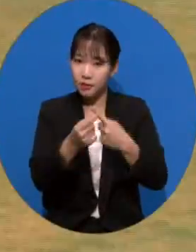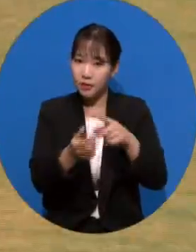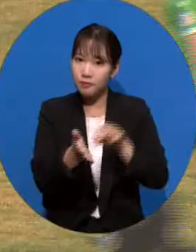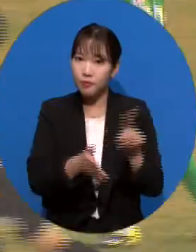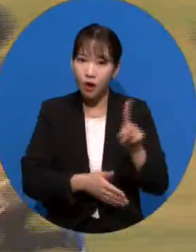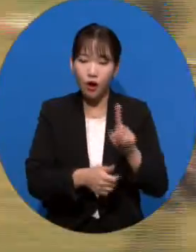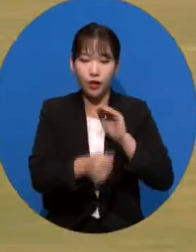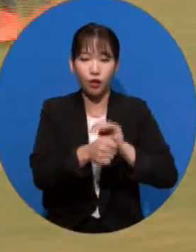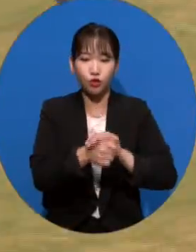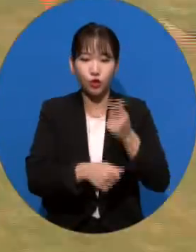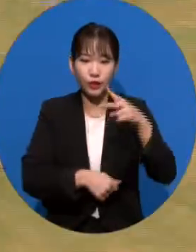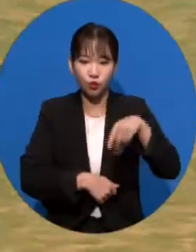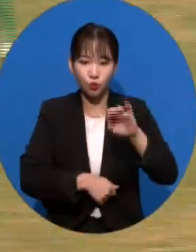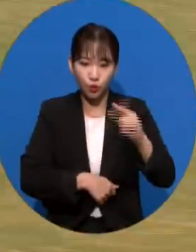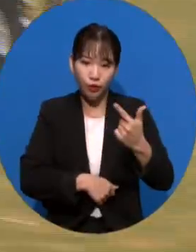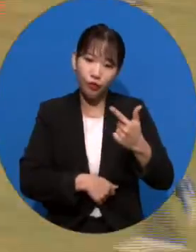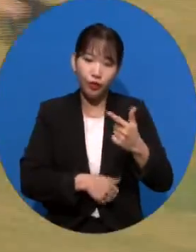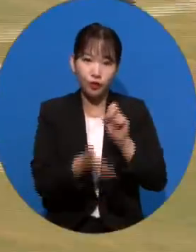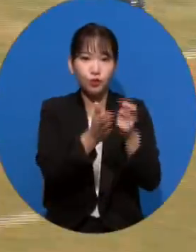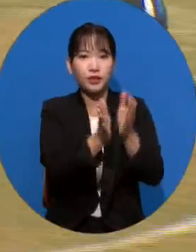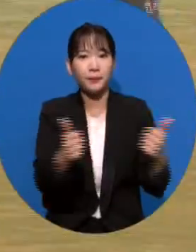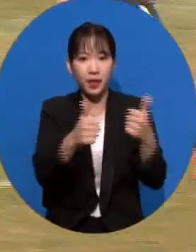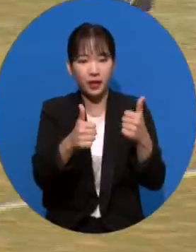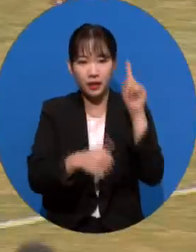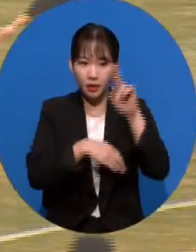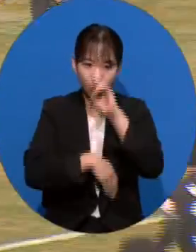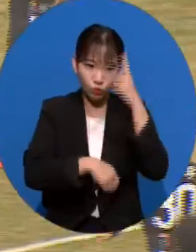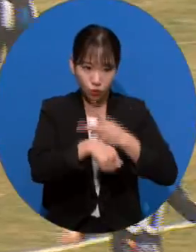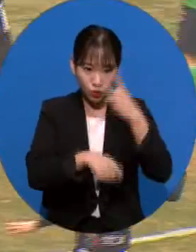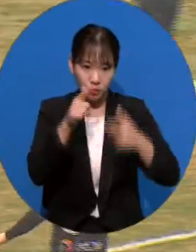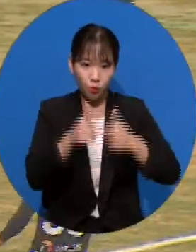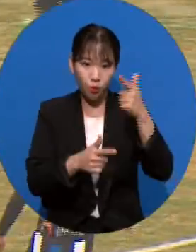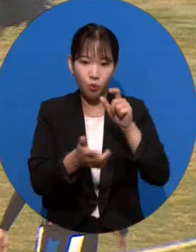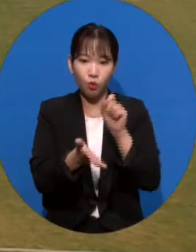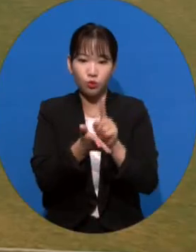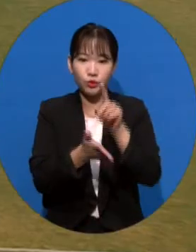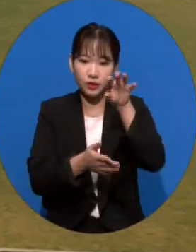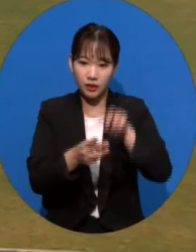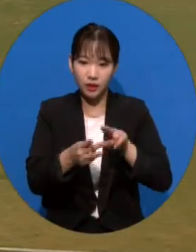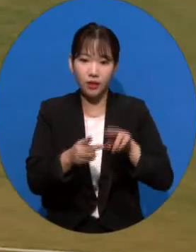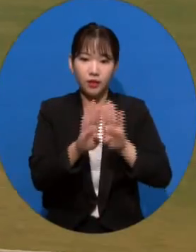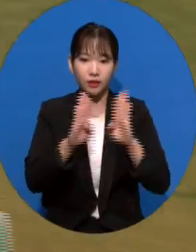경주 한수원 축구단 으로 내일 오후 2시에 목포 국제 축구 센터에서 홈 경기를 치릅니다